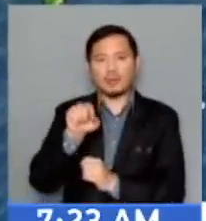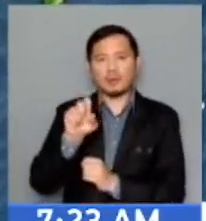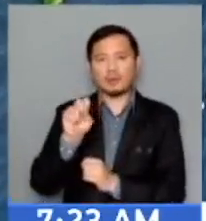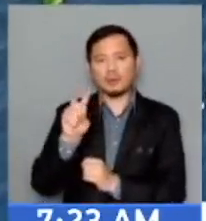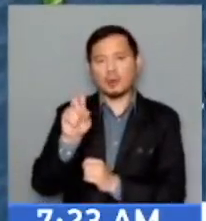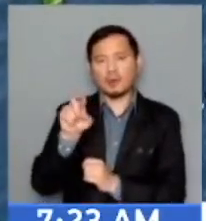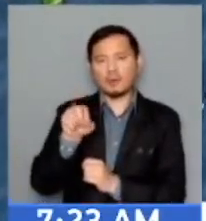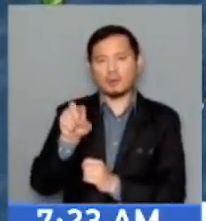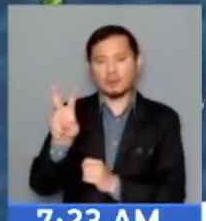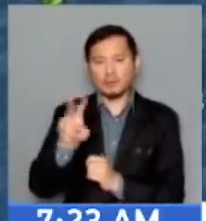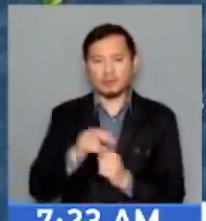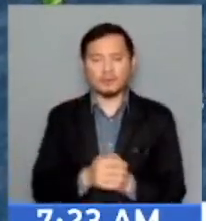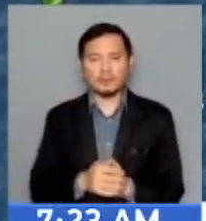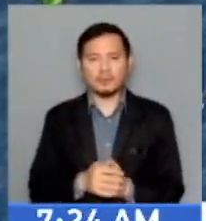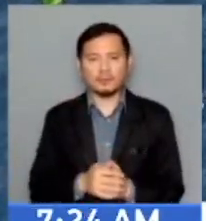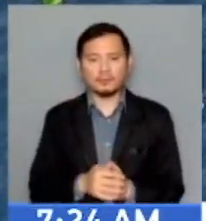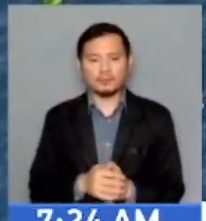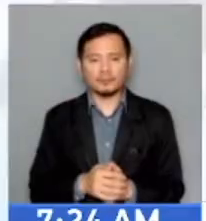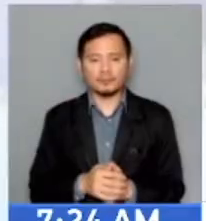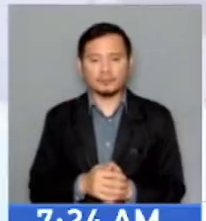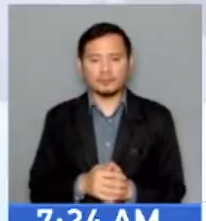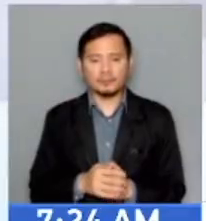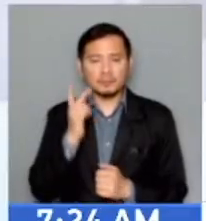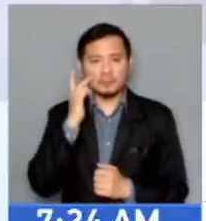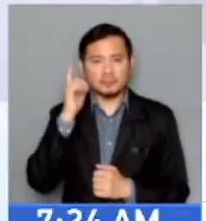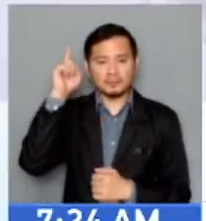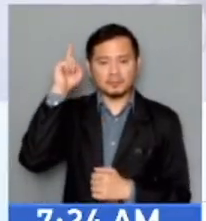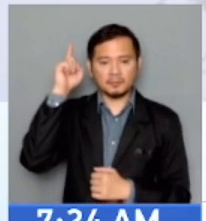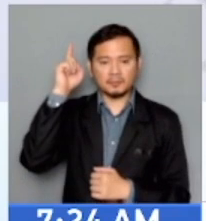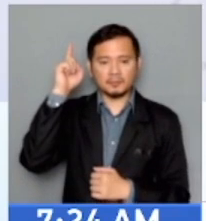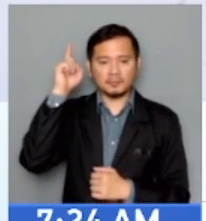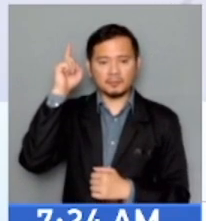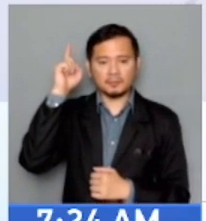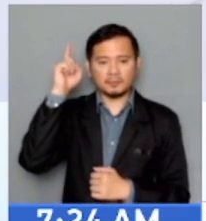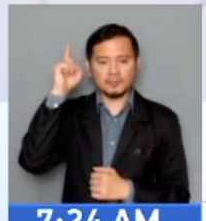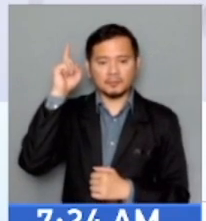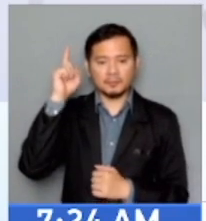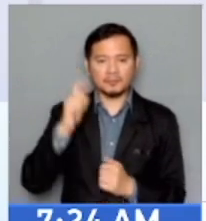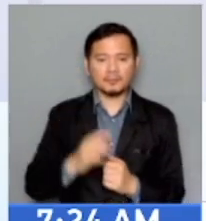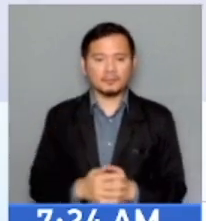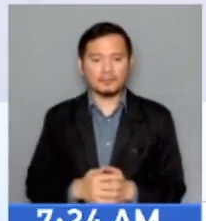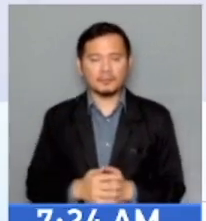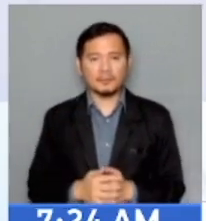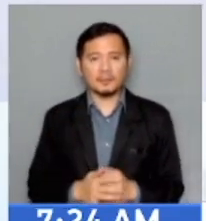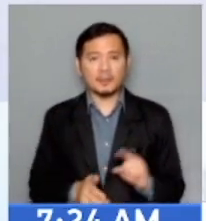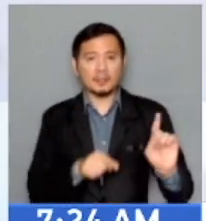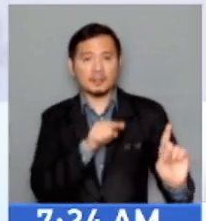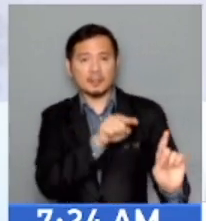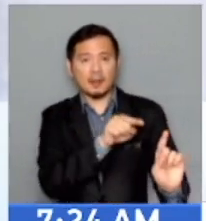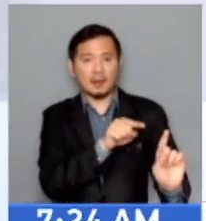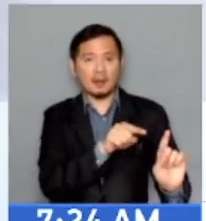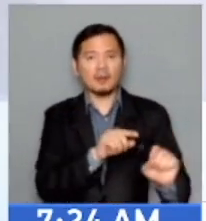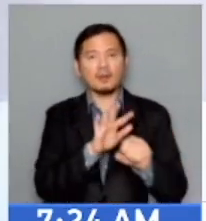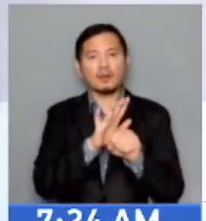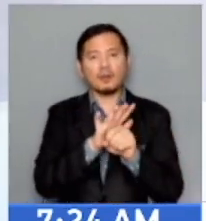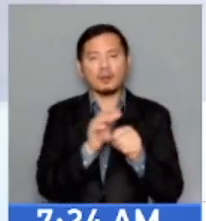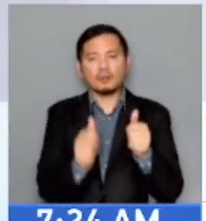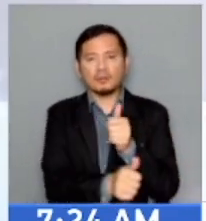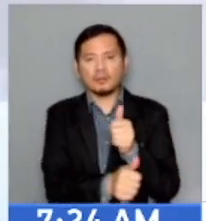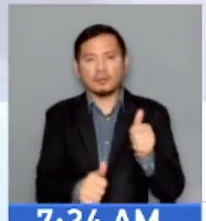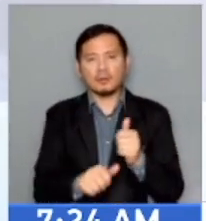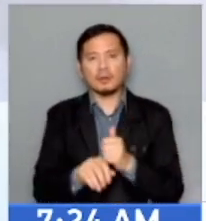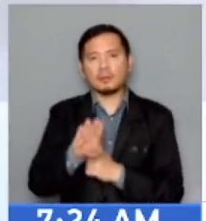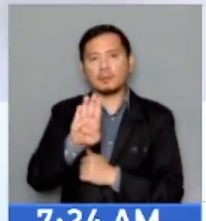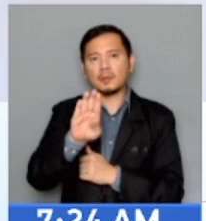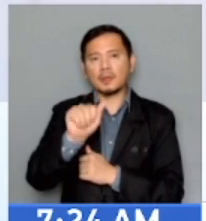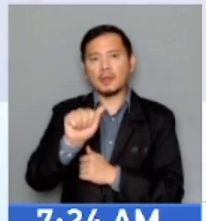ang returning overseas Filipino o ROF. Nananatili namang 1 ang detected case ng Omicron subvariant BA.4 na isang ROF